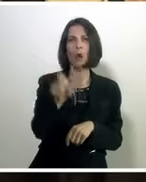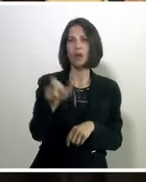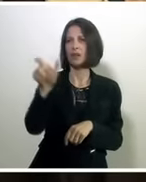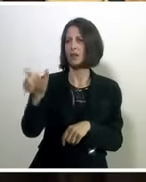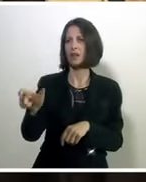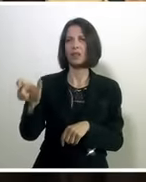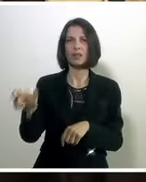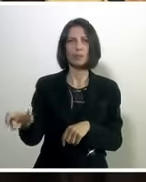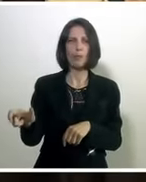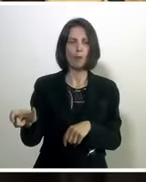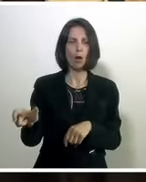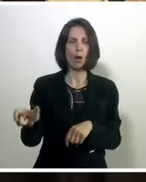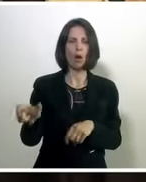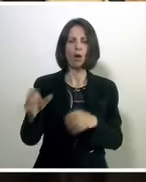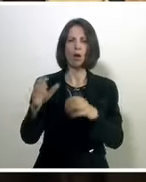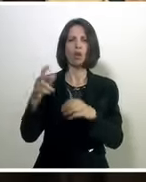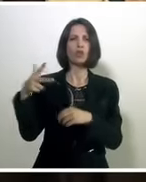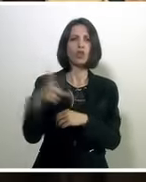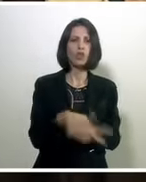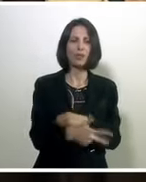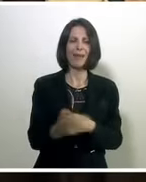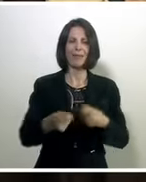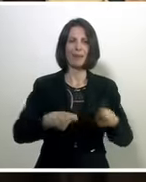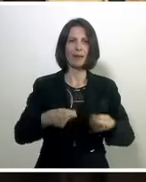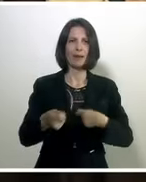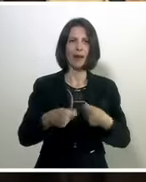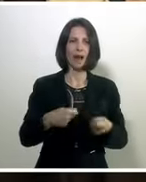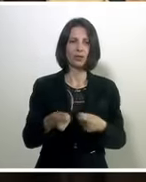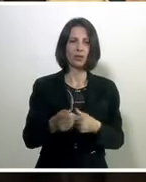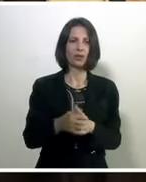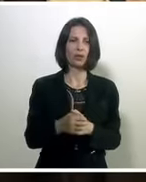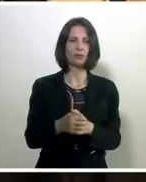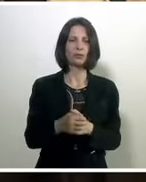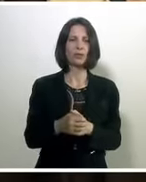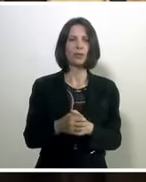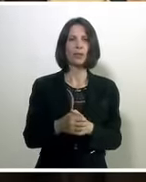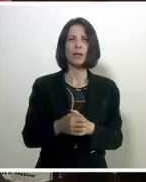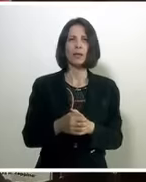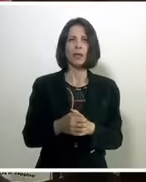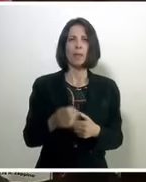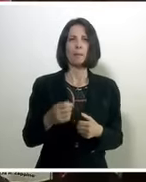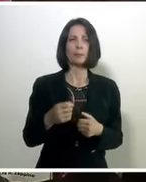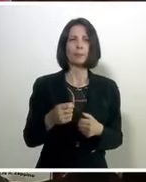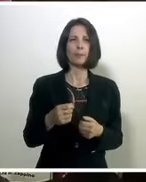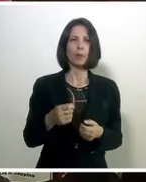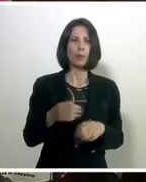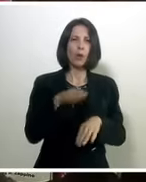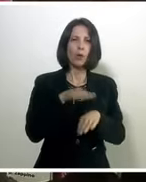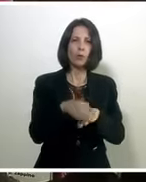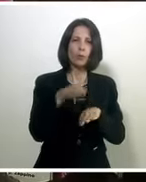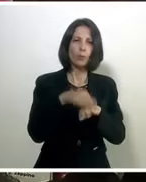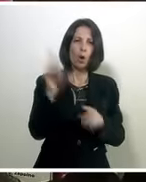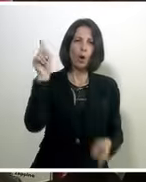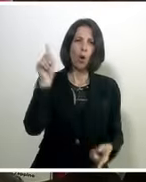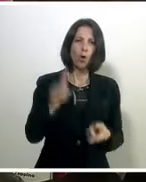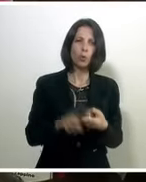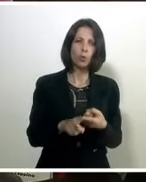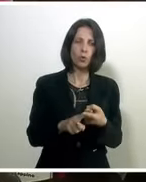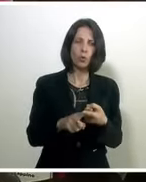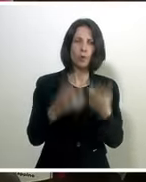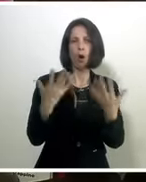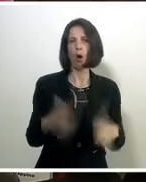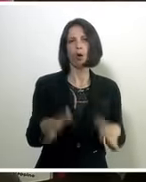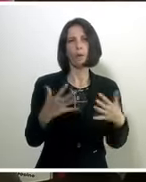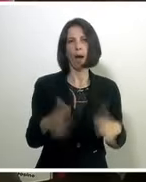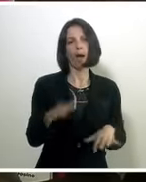la sfrenate Edo Istica della propensione individuale al consumo ormai sdoganata Tutto questo a giudizio